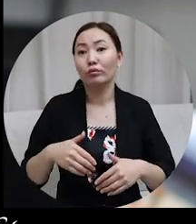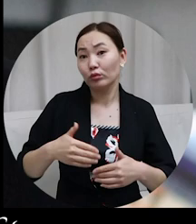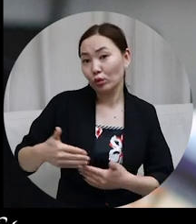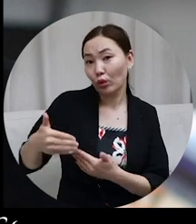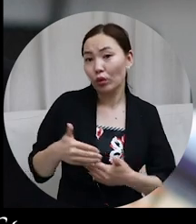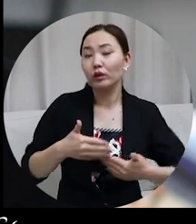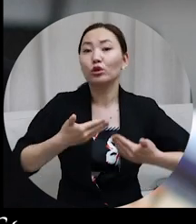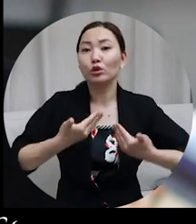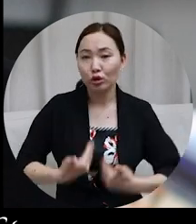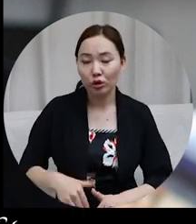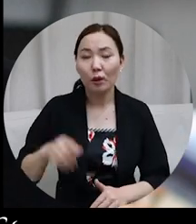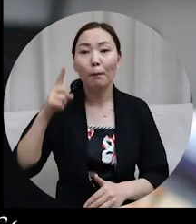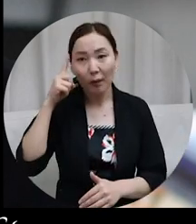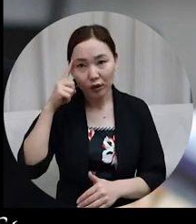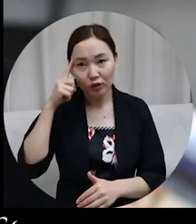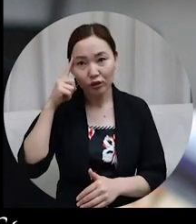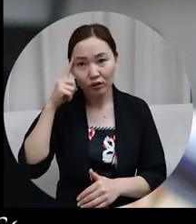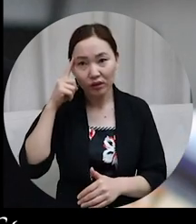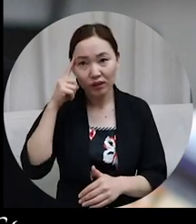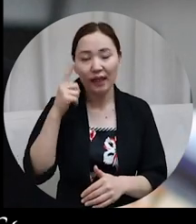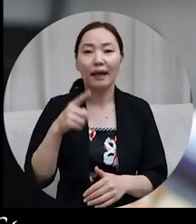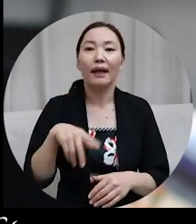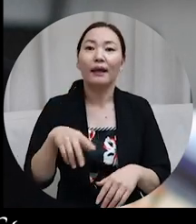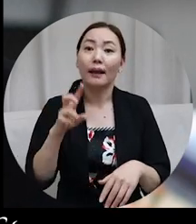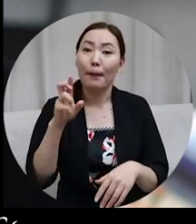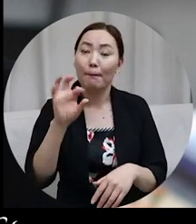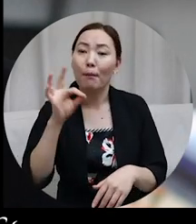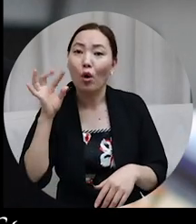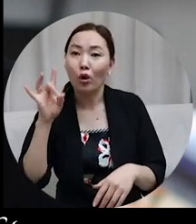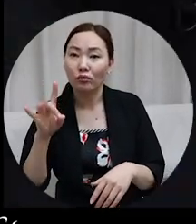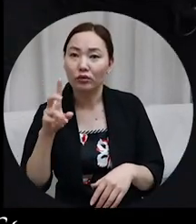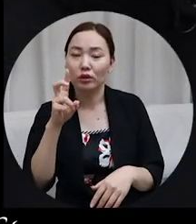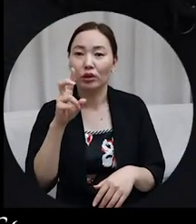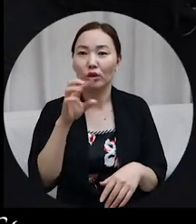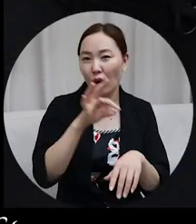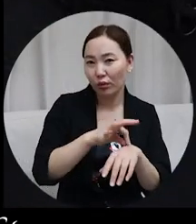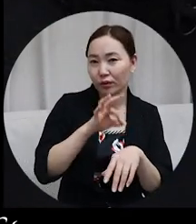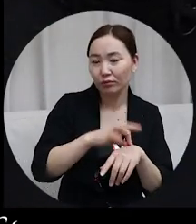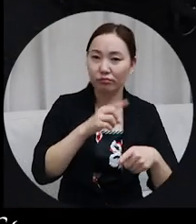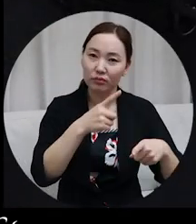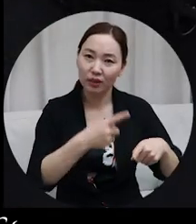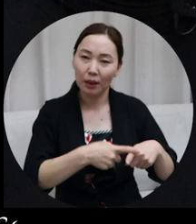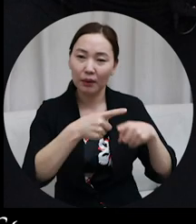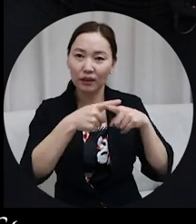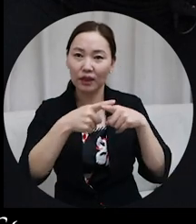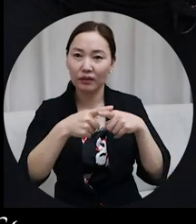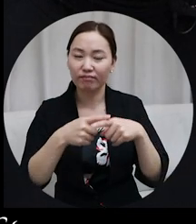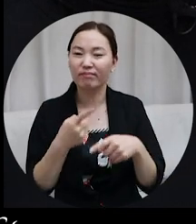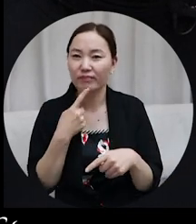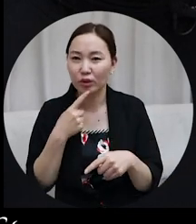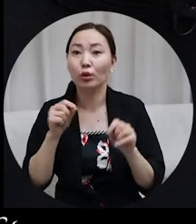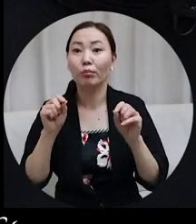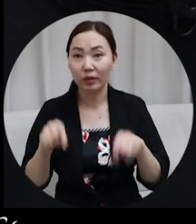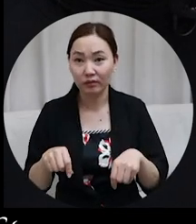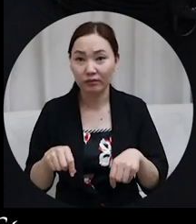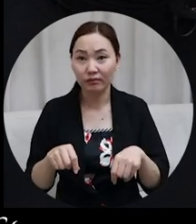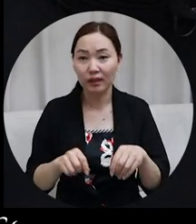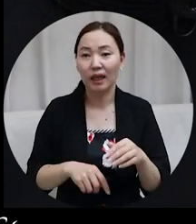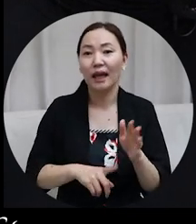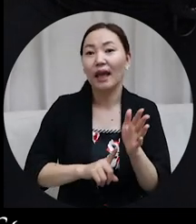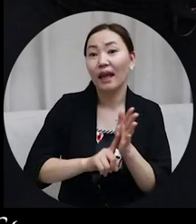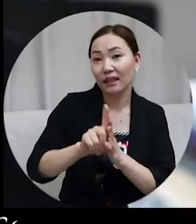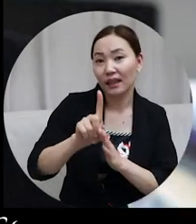Дахиад одоо хүүхдтэй тээх явцд нөгөө бөөрийн маань өрөвсөл бүр хүндэрсэн л дээ. За тэрнээс хойш л тэг жил болгон л ер нь